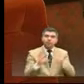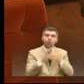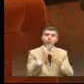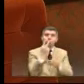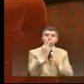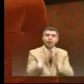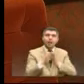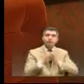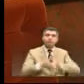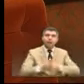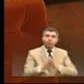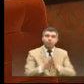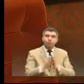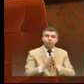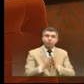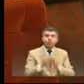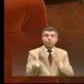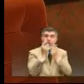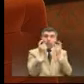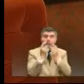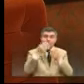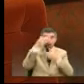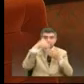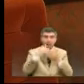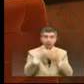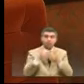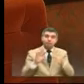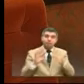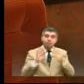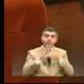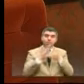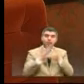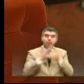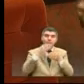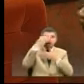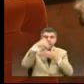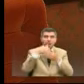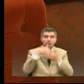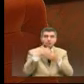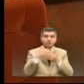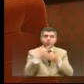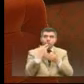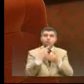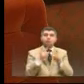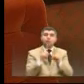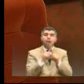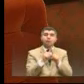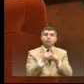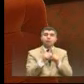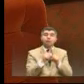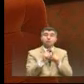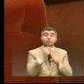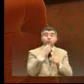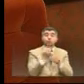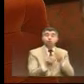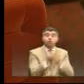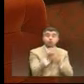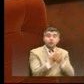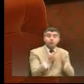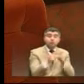الباخرات ما بين شركه وطنيه والبنك المغربي واحد بنك مغربي وشركه يونانيه اللي غادي يتم بموجبها فتح 7 ديال